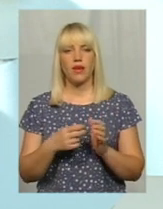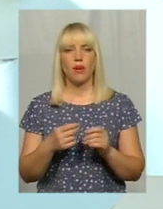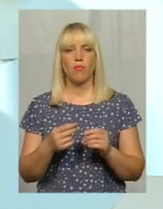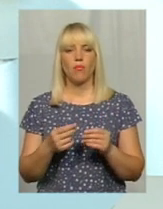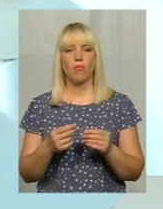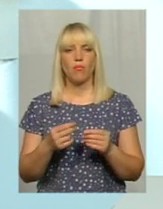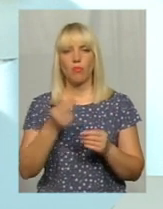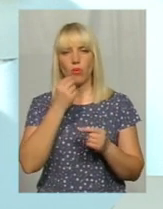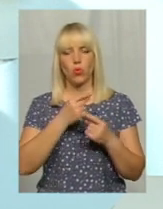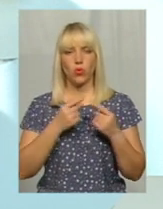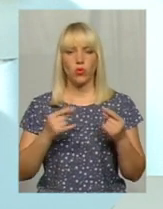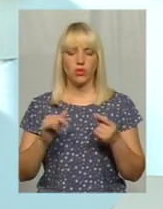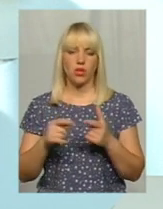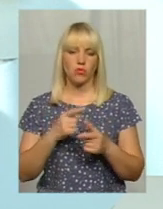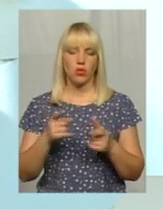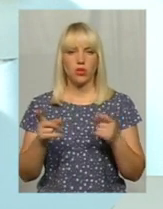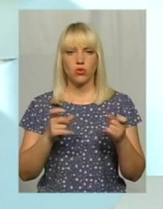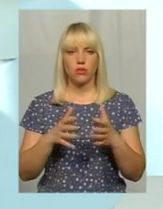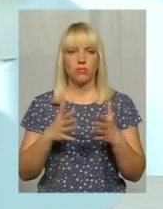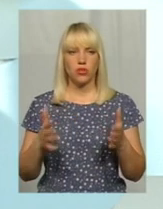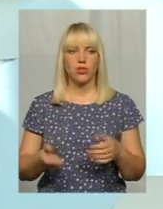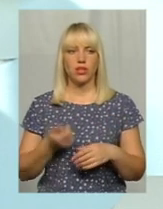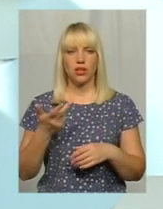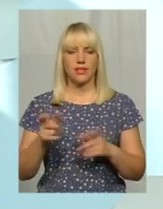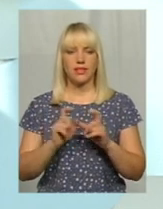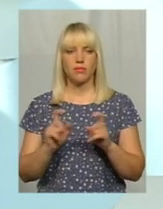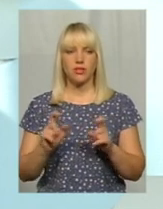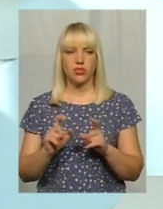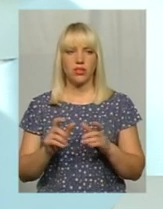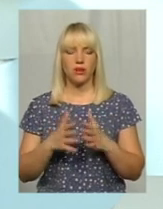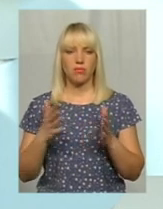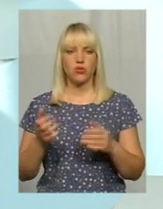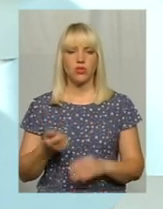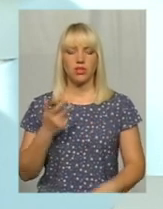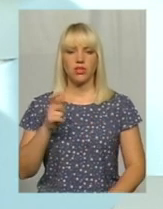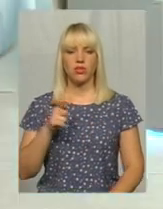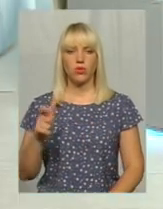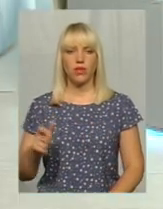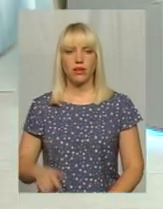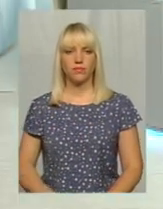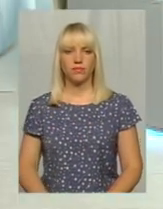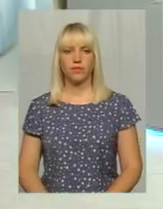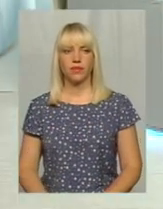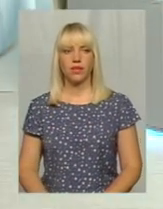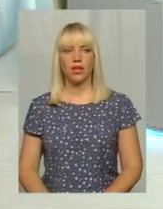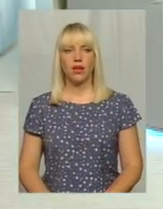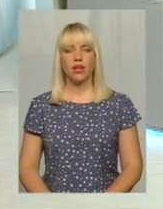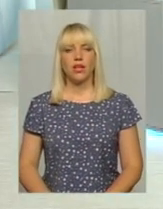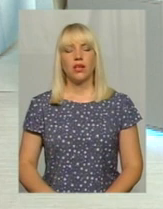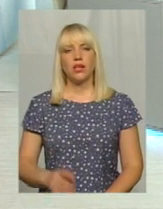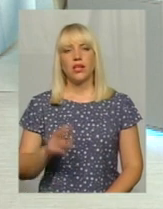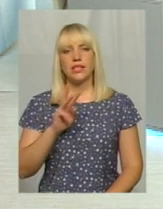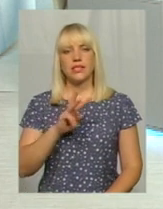аби залучити більшу кількість і магазинів, і більшу кількість людей проінформувати. От зацитую із